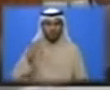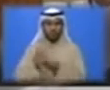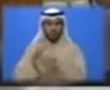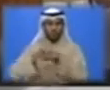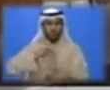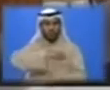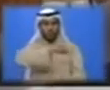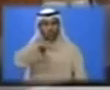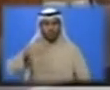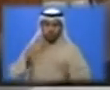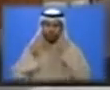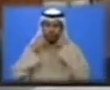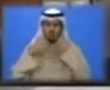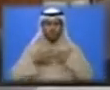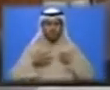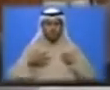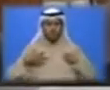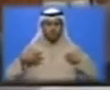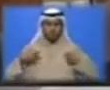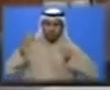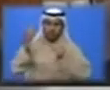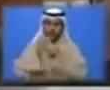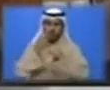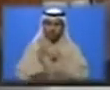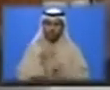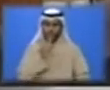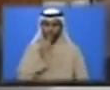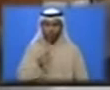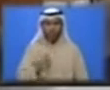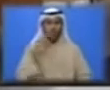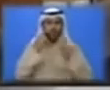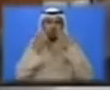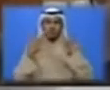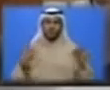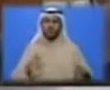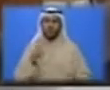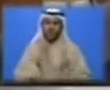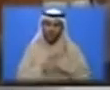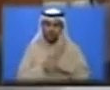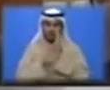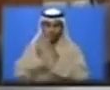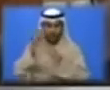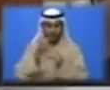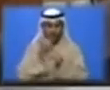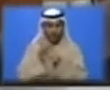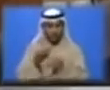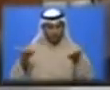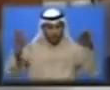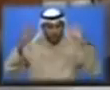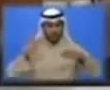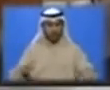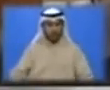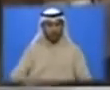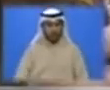الشعب البوتاني في جميع مواقفه المشرفة، ونقول كل الرخاء والازدهار لمملكة بوتان